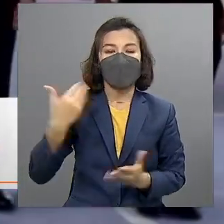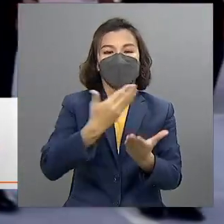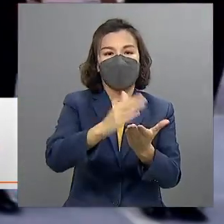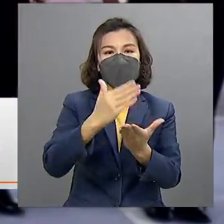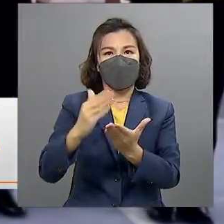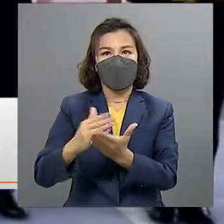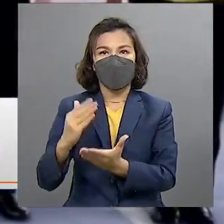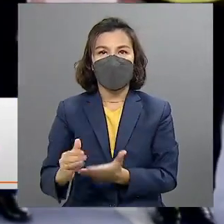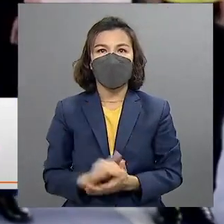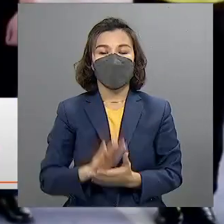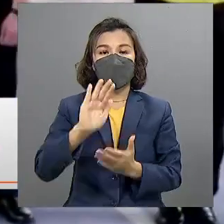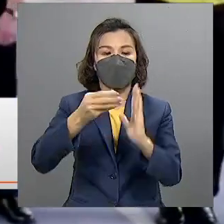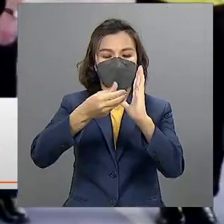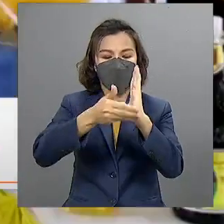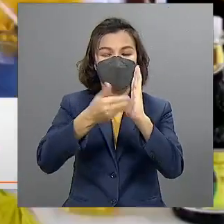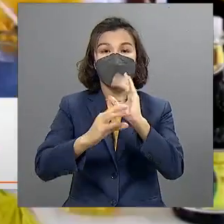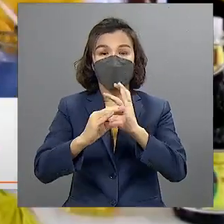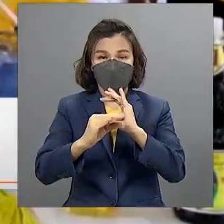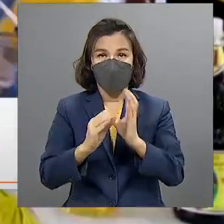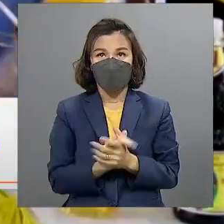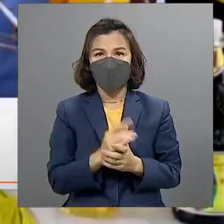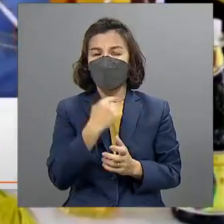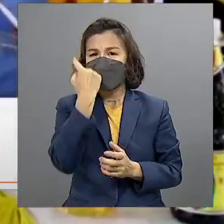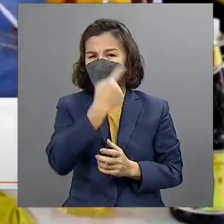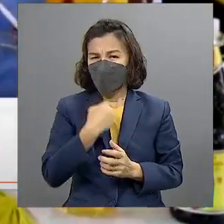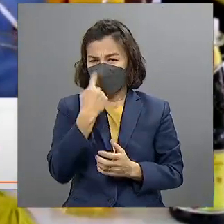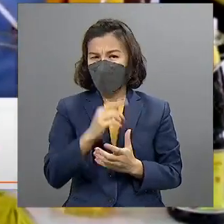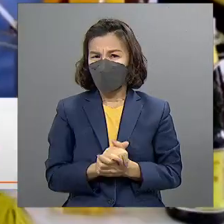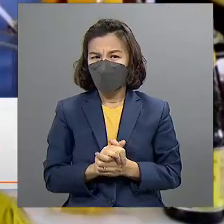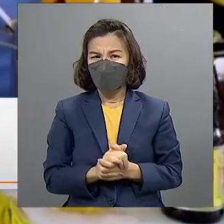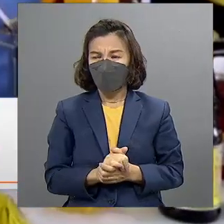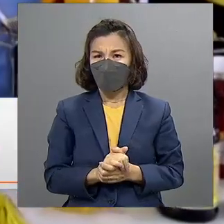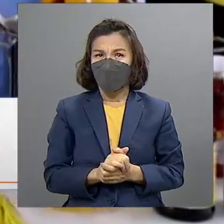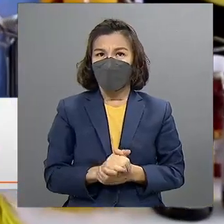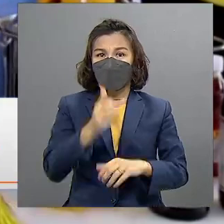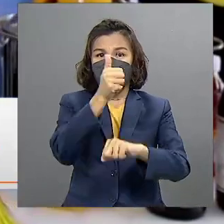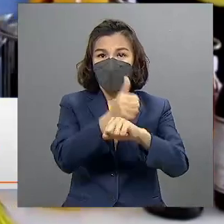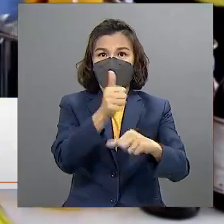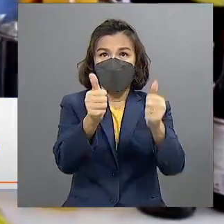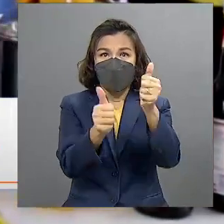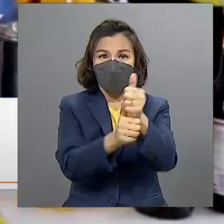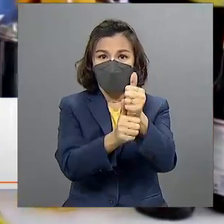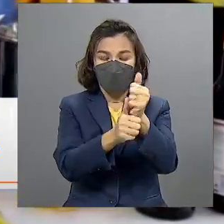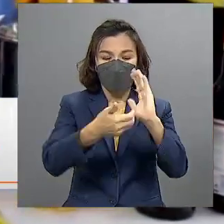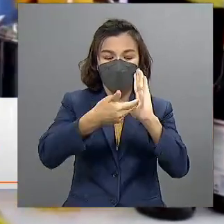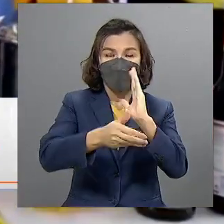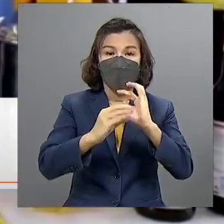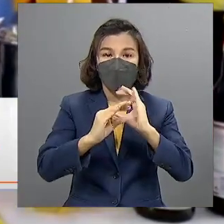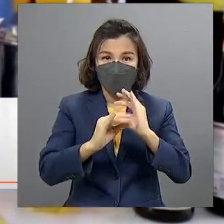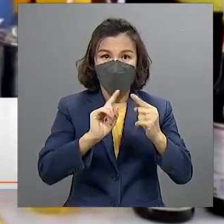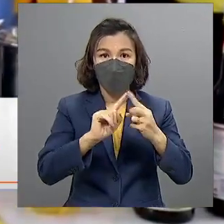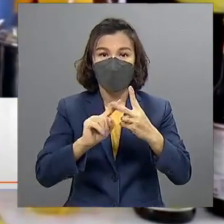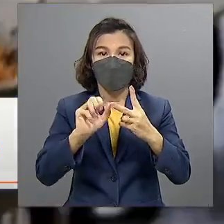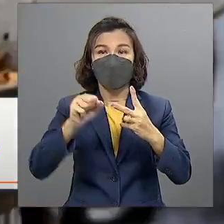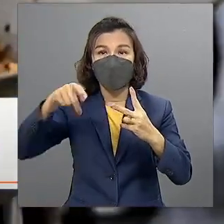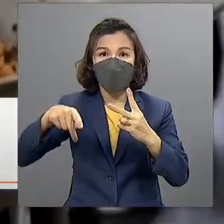างจังหวัดระยองโดยมีนายยุทธพลองอาจอิทธิชัยรองผู้ว่าราชการจังหวัดระยองนายสุพจน์ต่ออาจหารในอำเภอเมือง